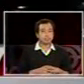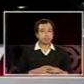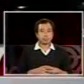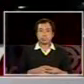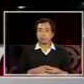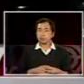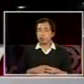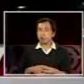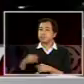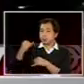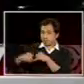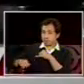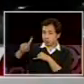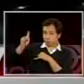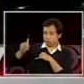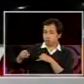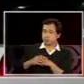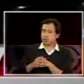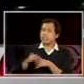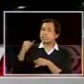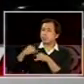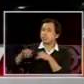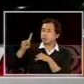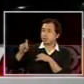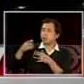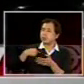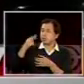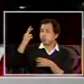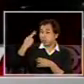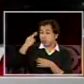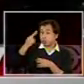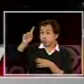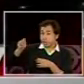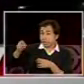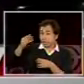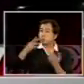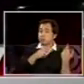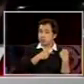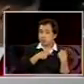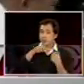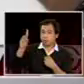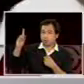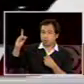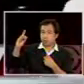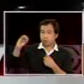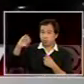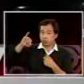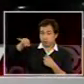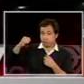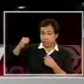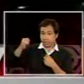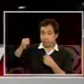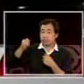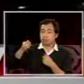tinanong ko po yun dahil tungkulin ng Department of Justice sa pamamagitan ng inyong mga